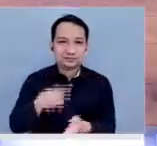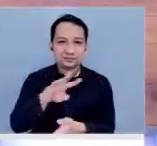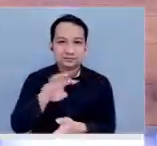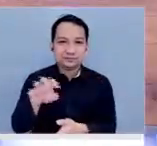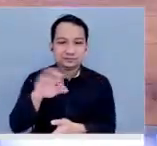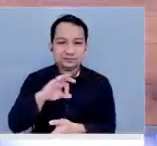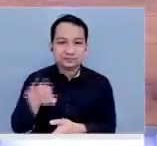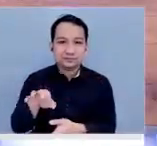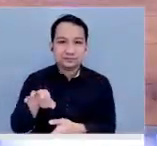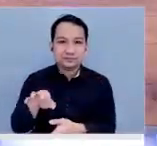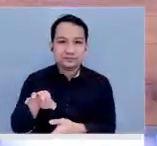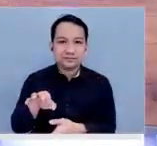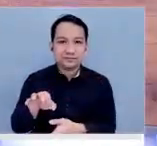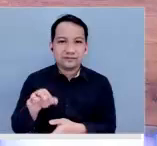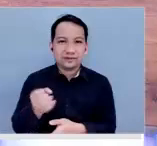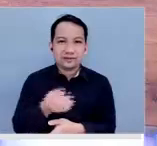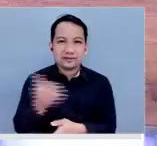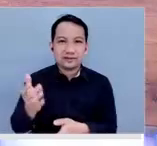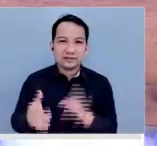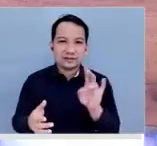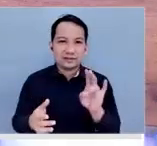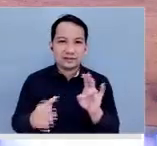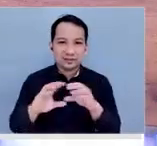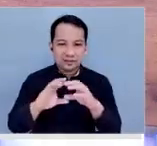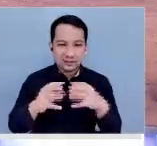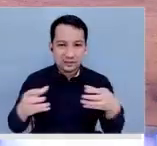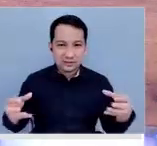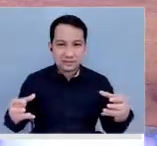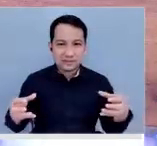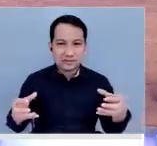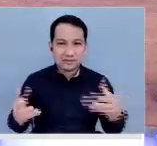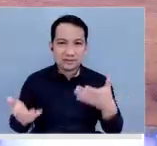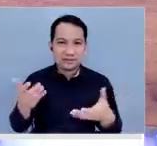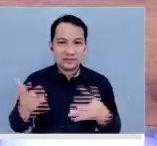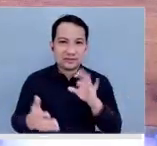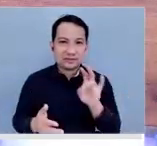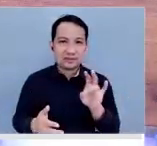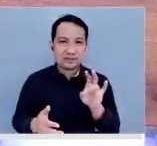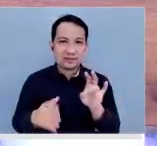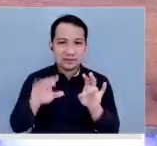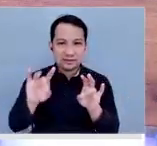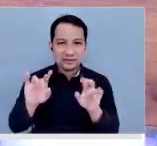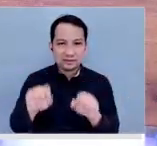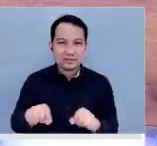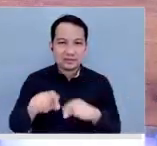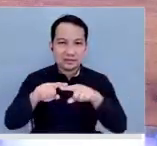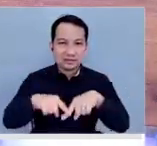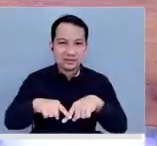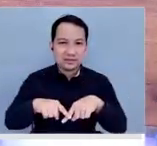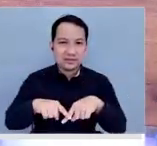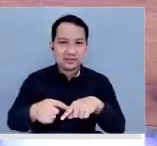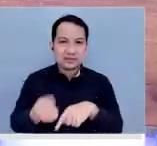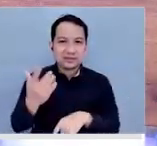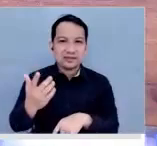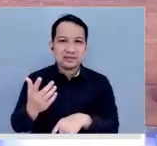1,499. Ilan ang mapapakain? 7 rolls na po siya. So, siguro mga 7 to 8 kaya na po yan. Depende kung gano'ng alakas